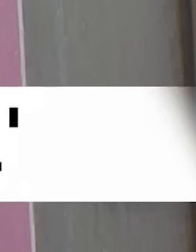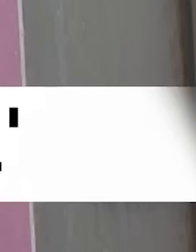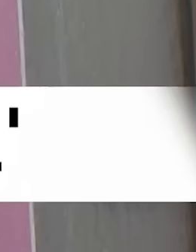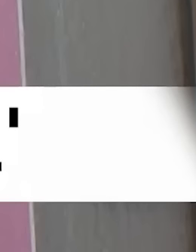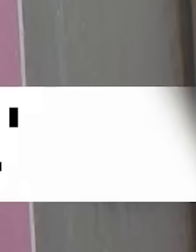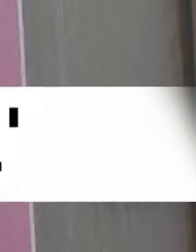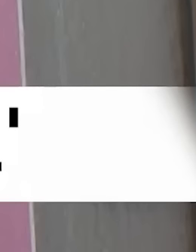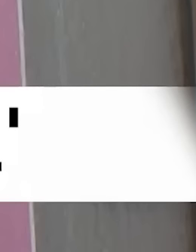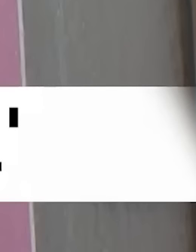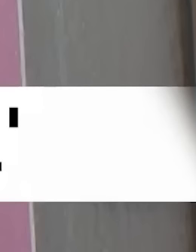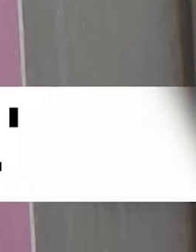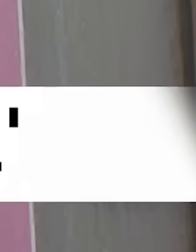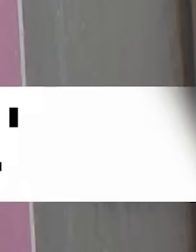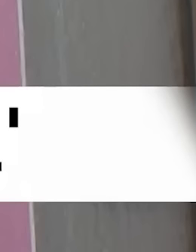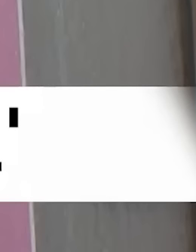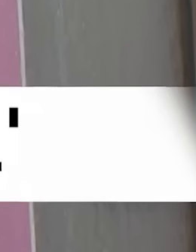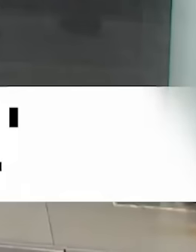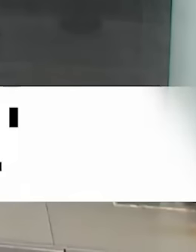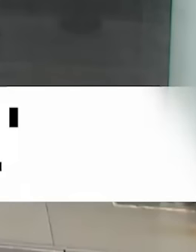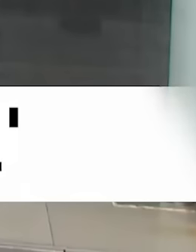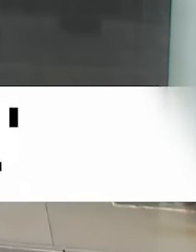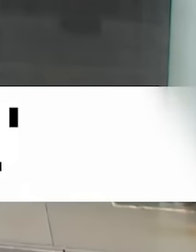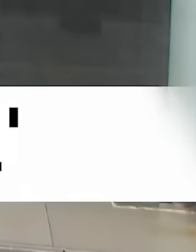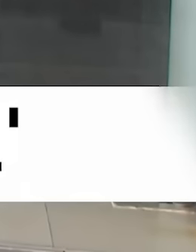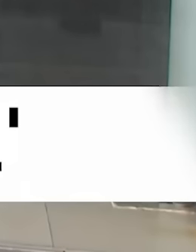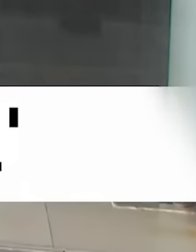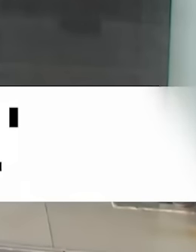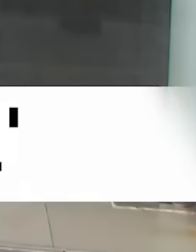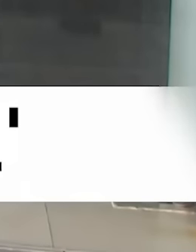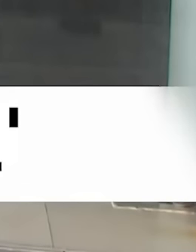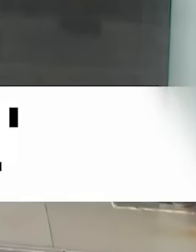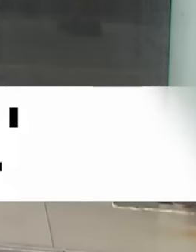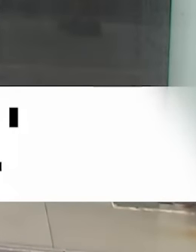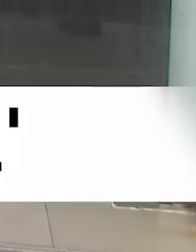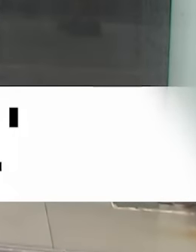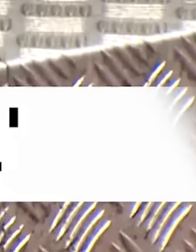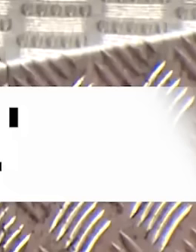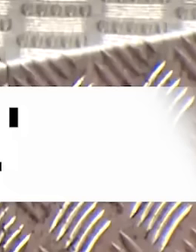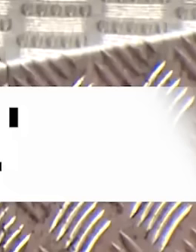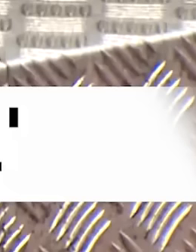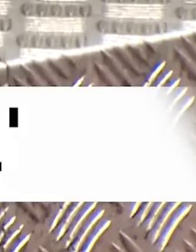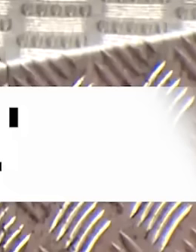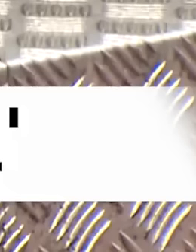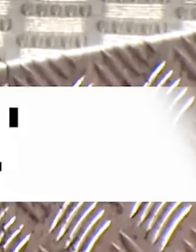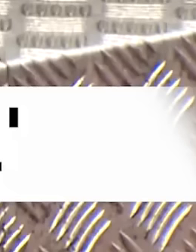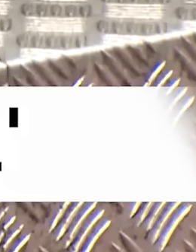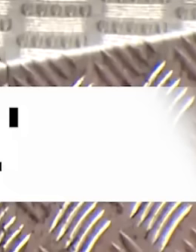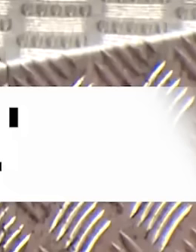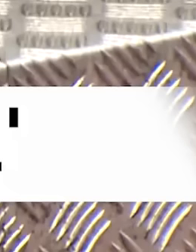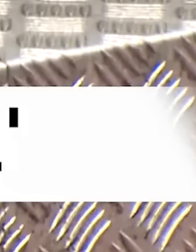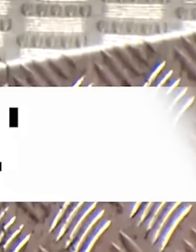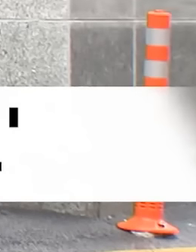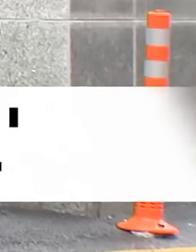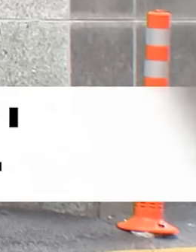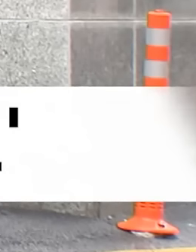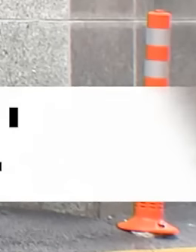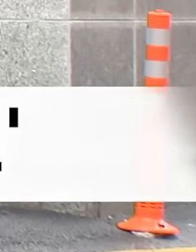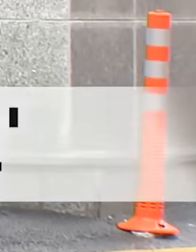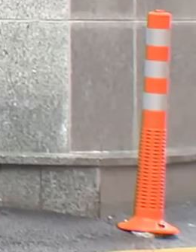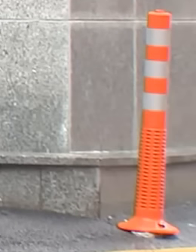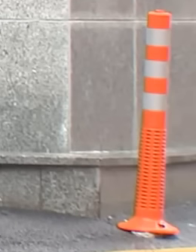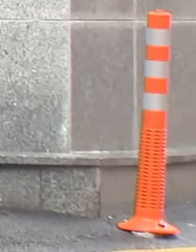공실률은 8.9%였습니다. 코로나19가 창궐한 2021년 7.9%보다 높은 수치로